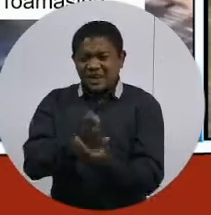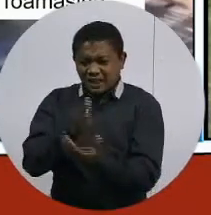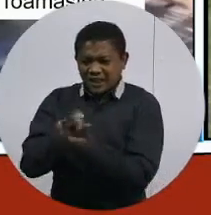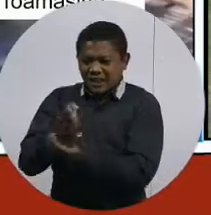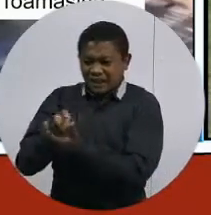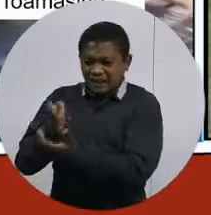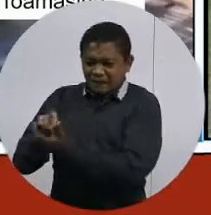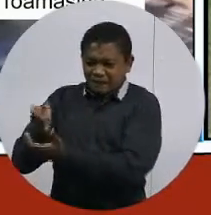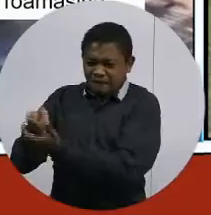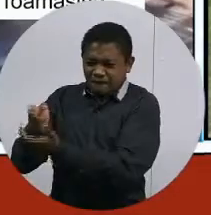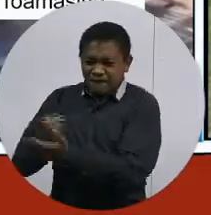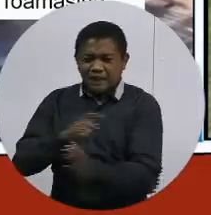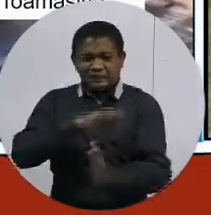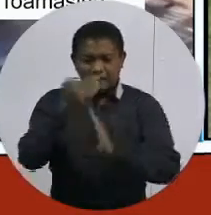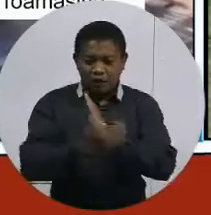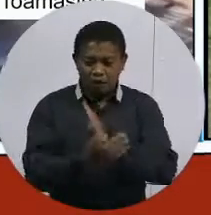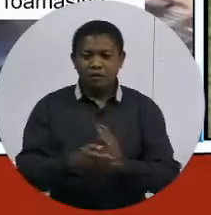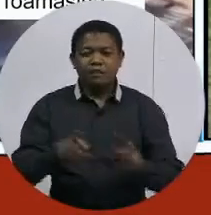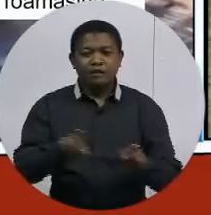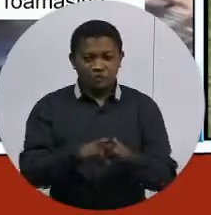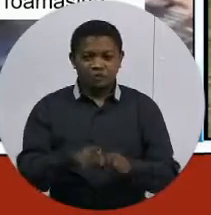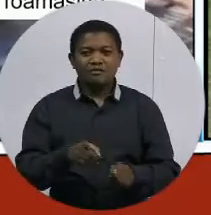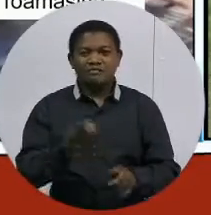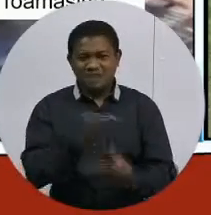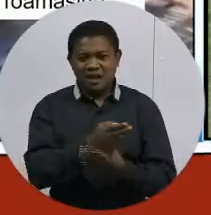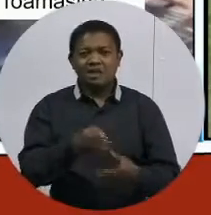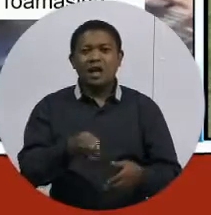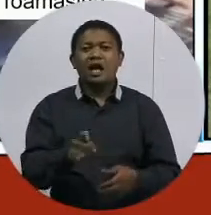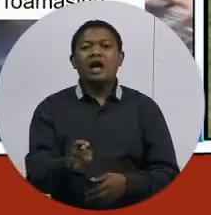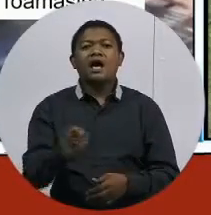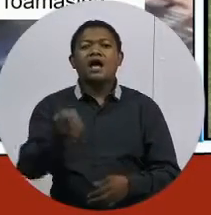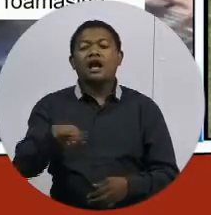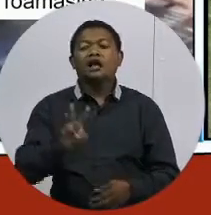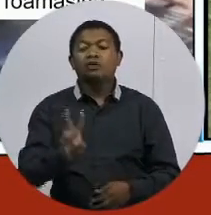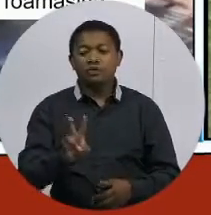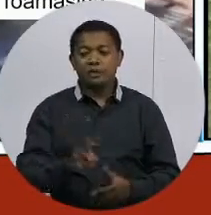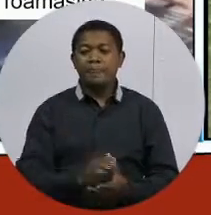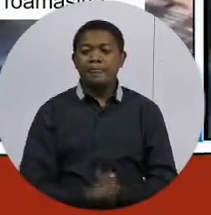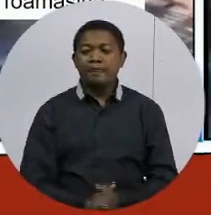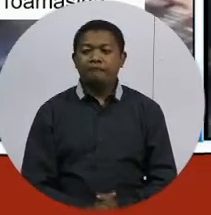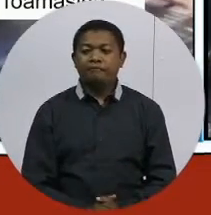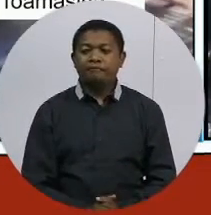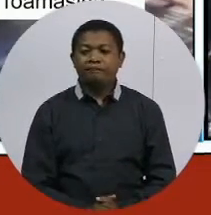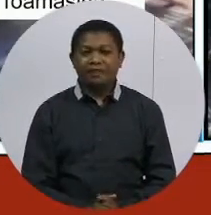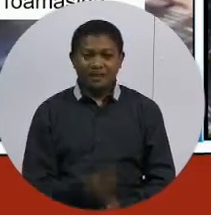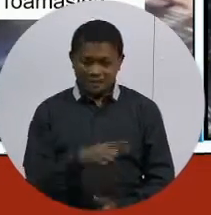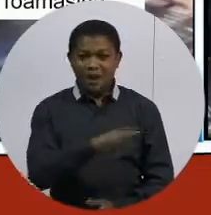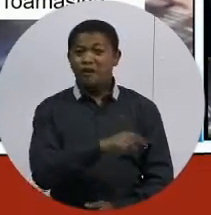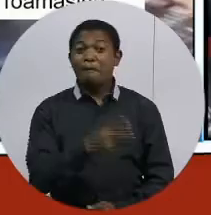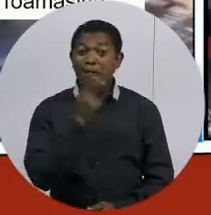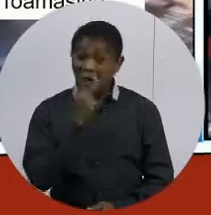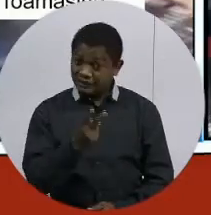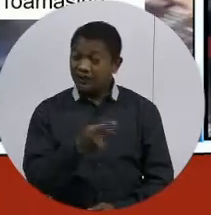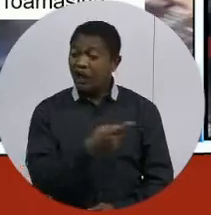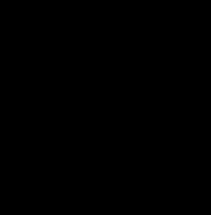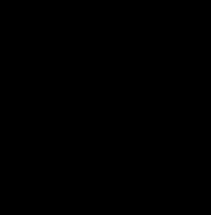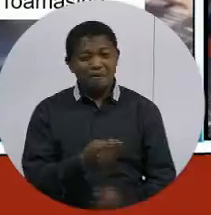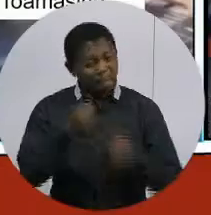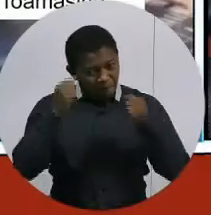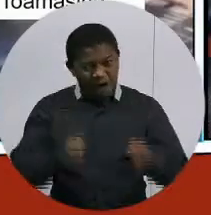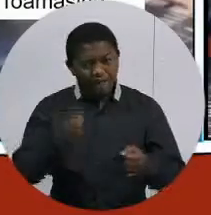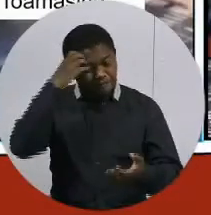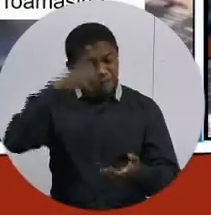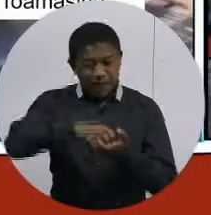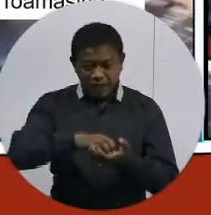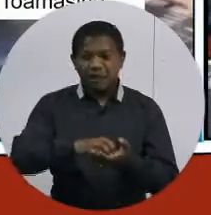mpitandro ny filaminana ireto tamin'ny lalam-pirenena faharoa iny. Hitanareo fa mafy dia mafy zany ny fampiarana ny